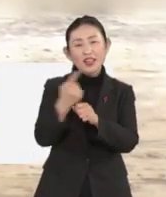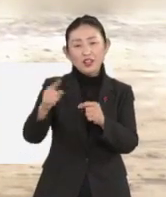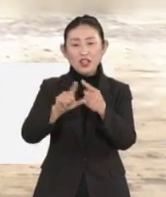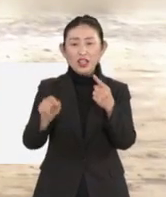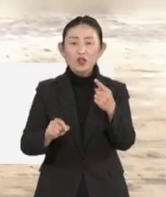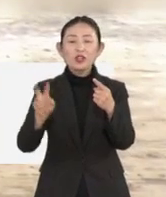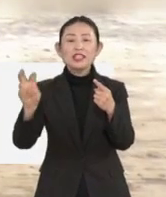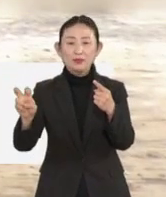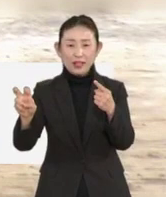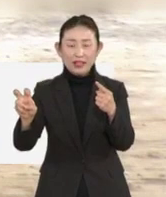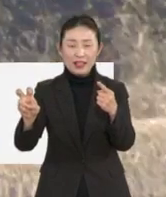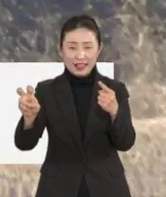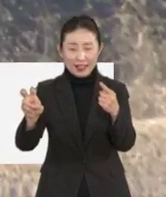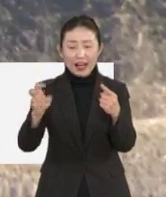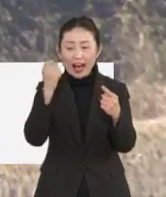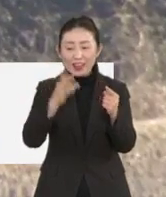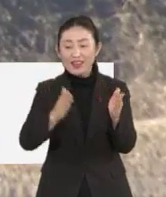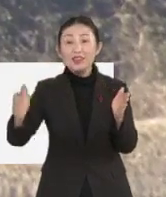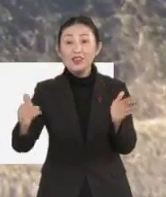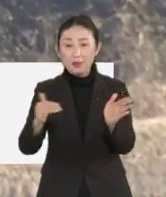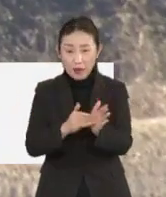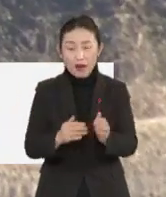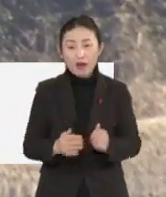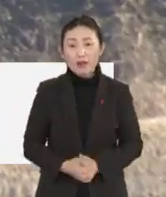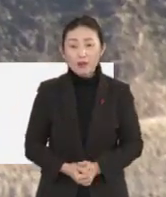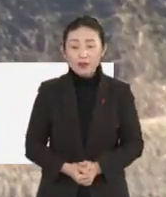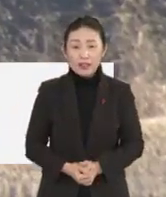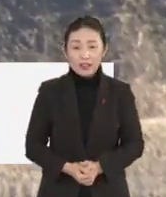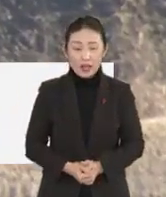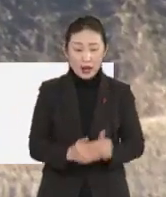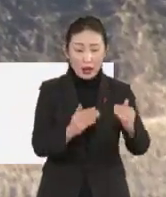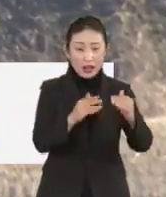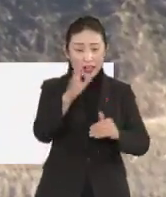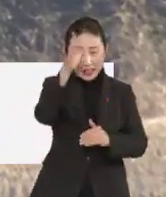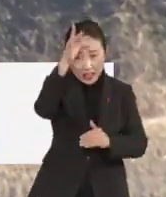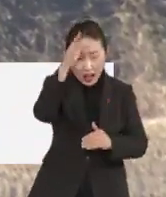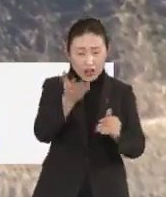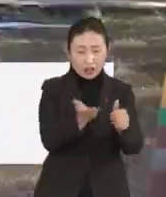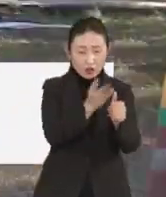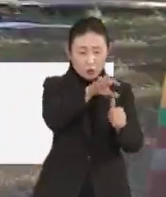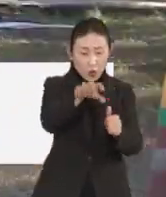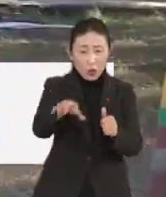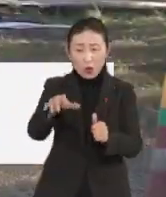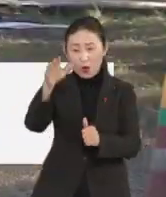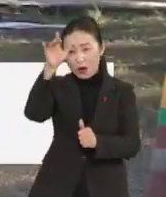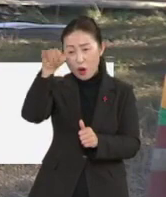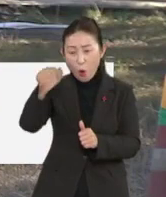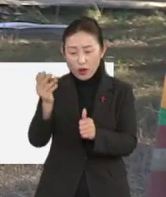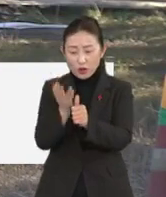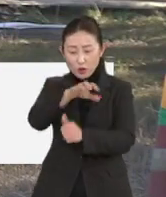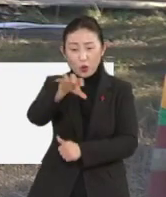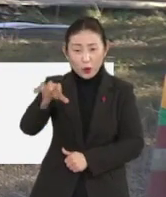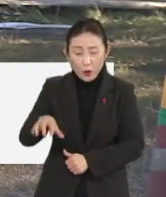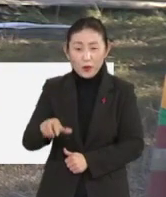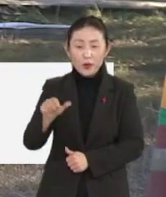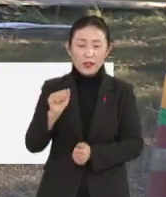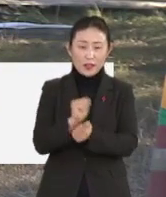1월 20일까지 한 달 더 연장했으며 산란계 밀집단지와 종호리 농장 등 ai가 발생할 경우